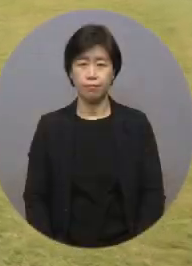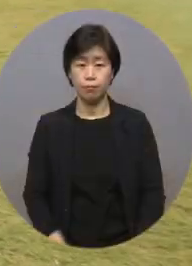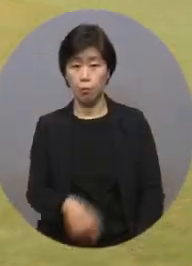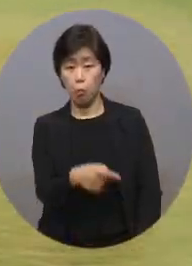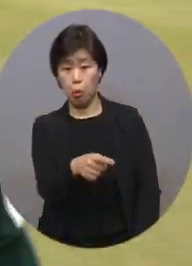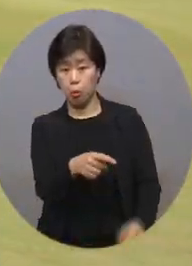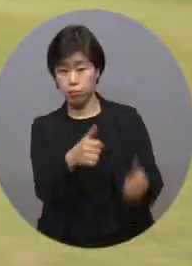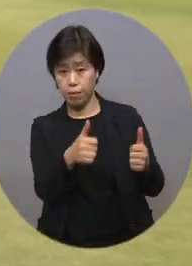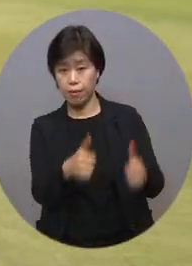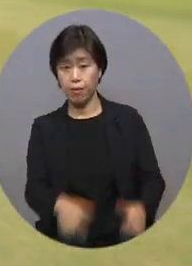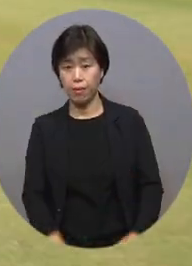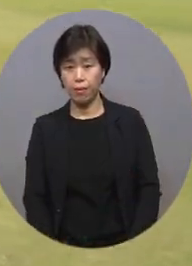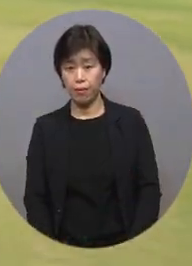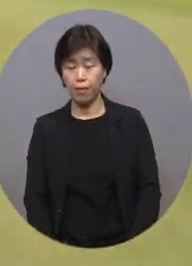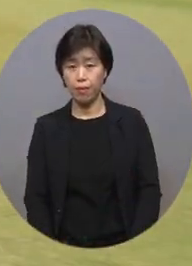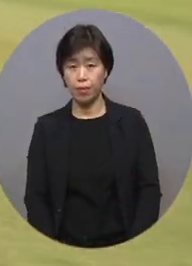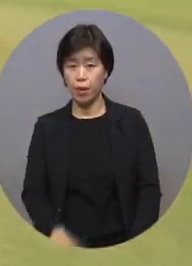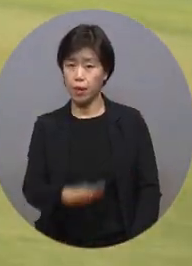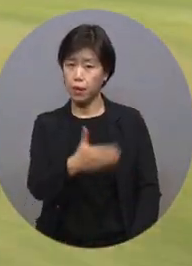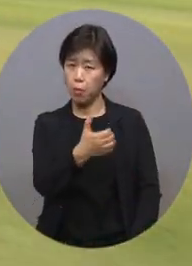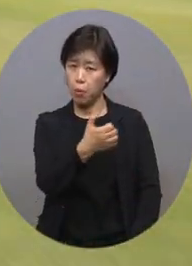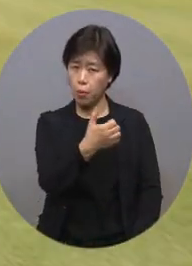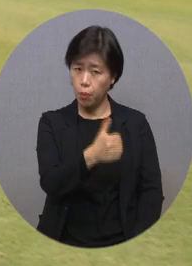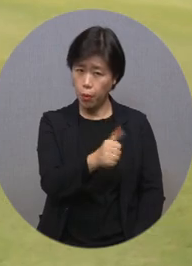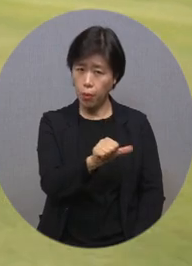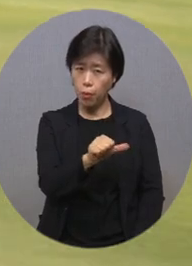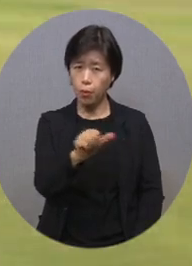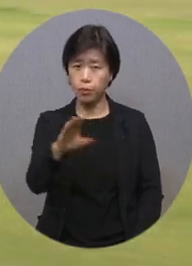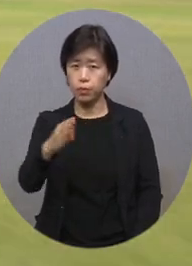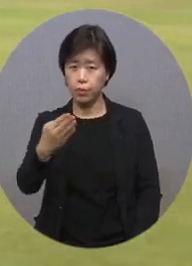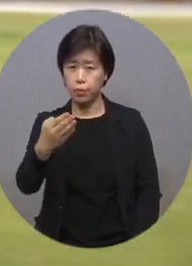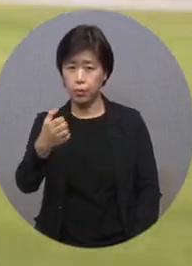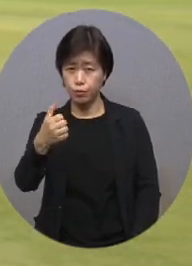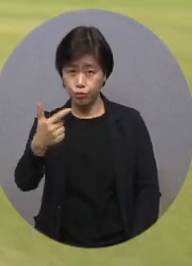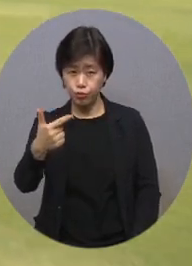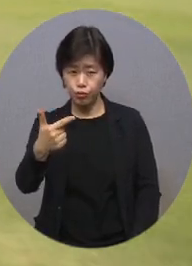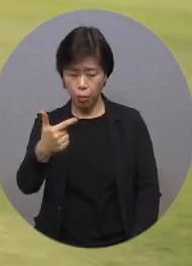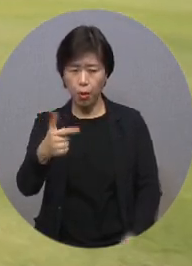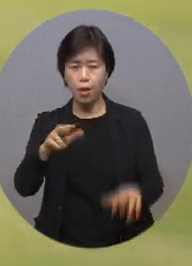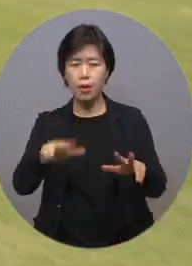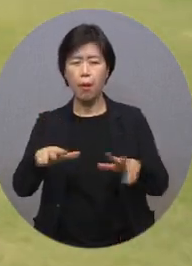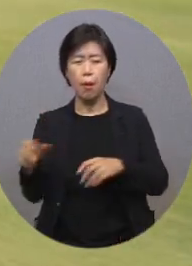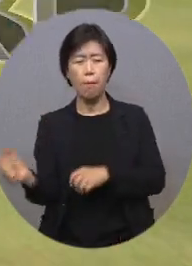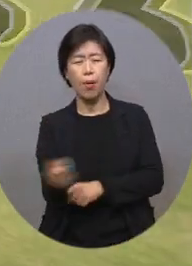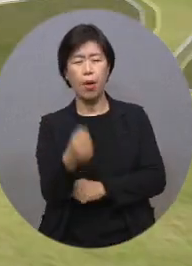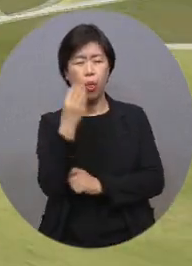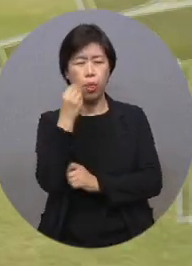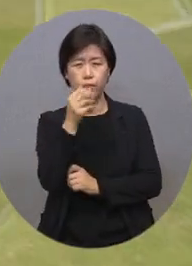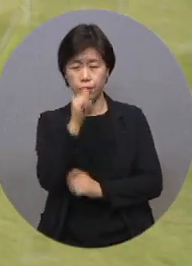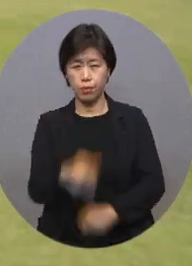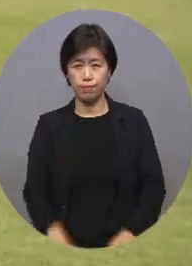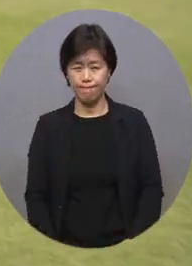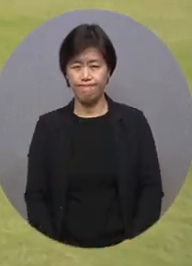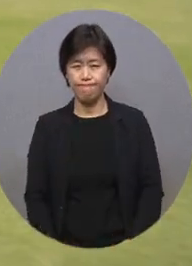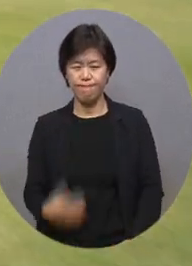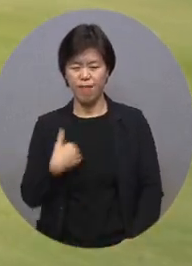쳤다. 네. 455번과 456번이 지금 텐션이 올라오기 시작했어. 눌러주자. 네.